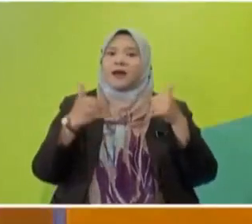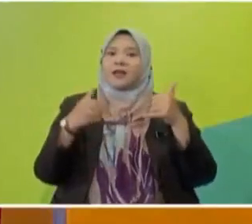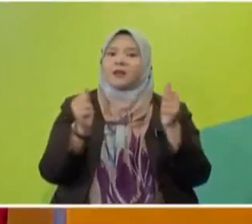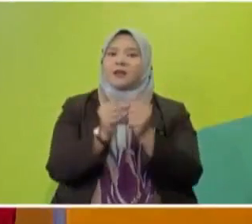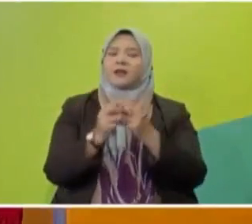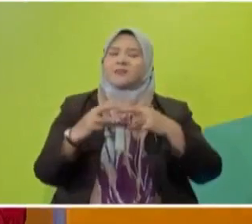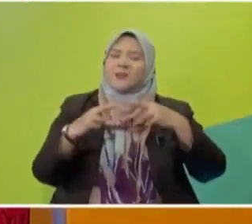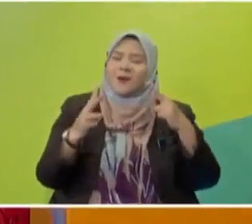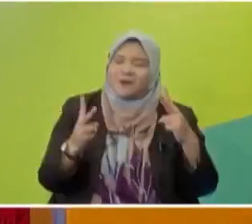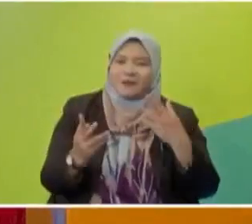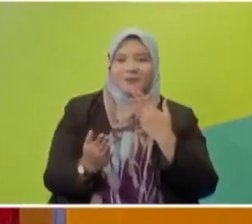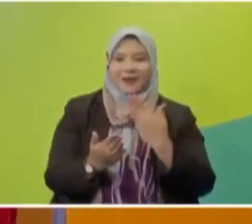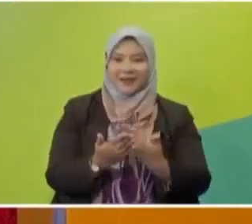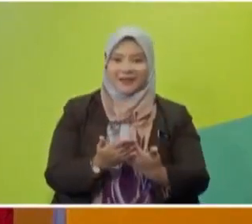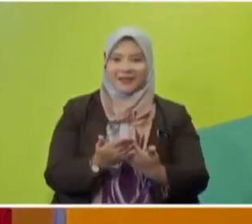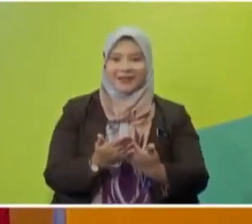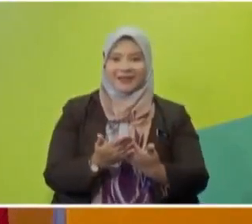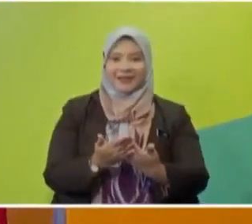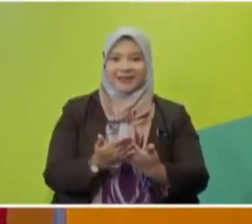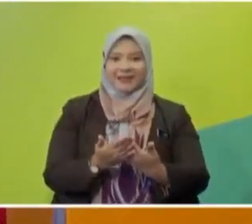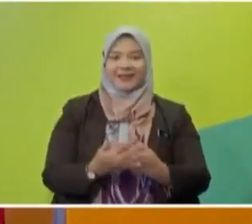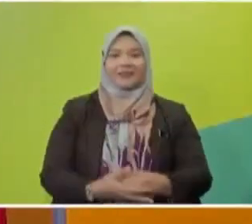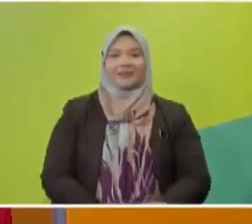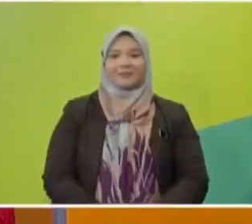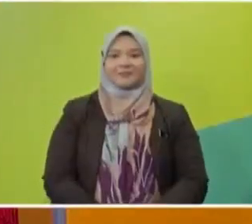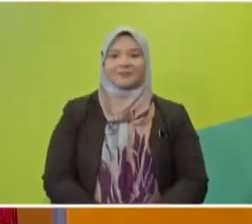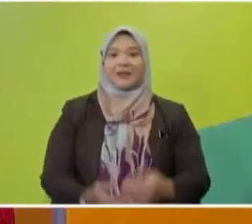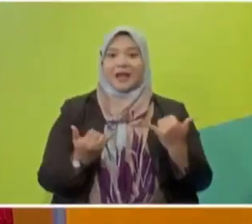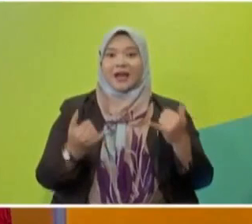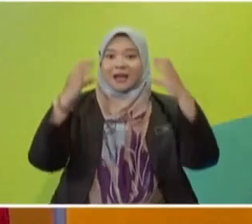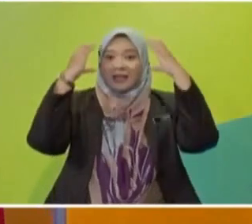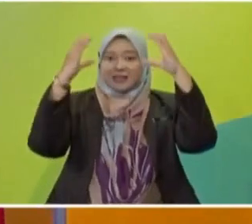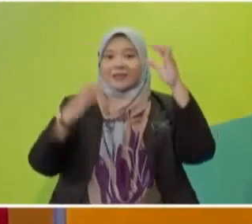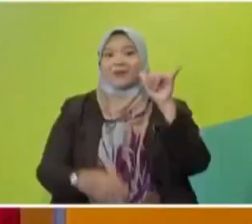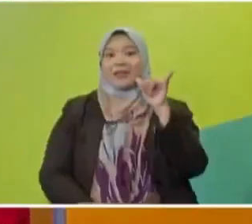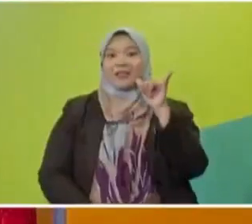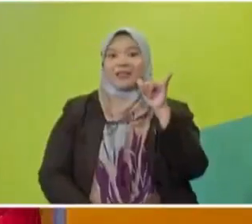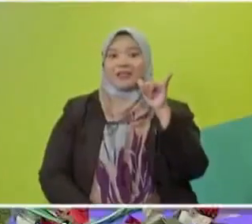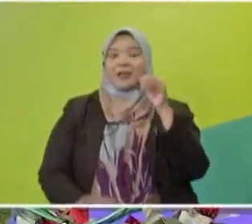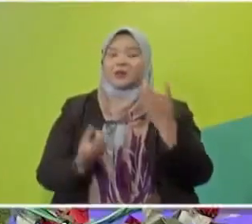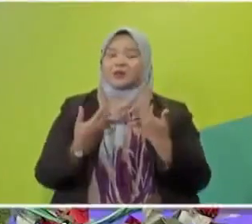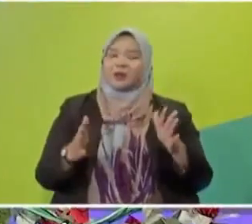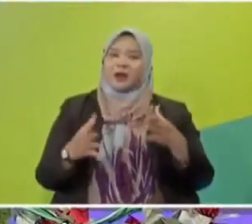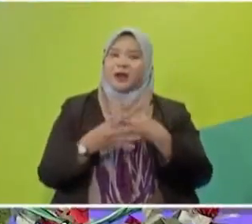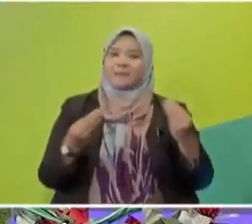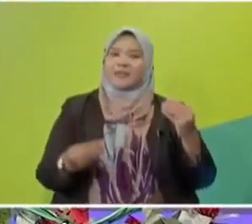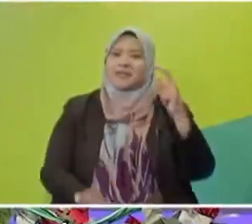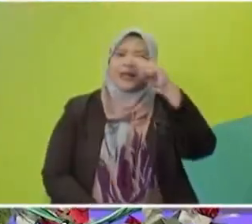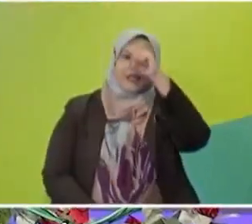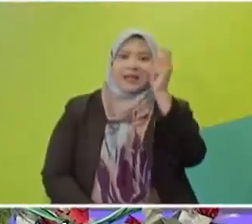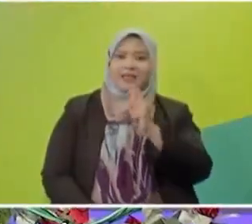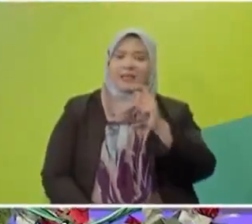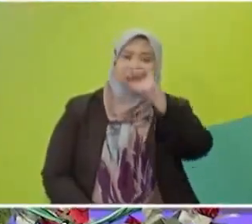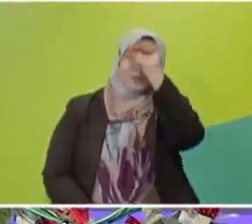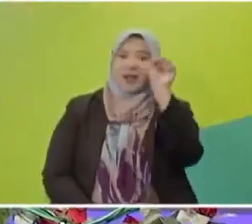sekali. Aha. Saya tanya, kamu jawab. Jawab. Baiklah. Ha, cikgu, kita nak